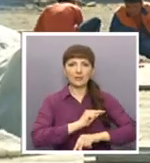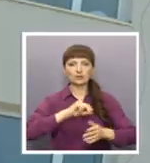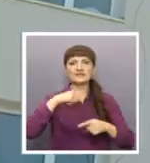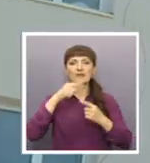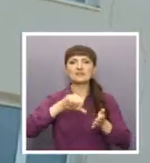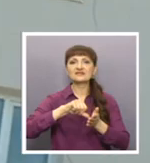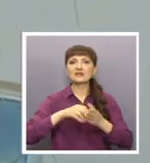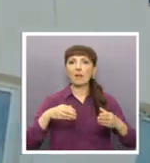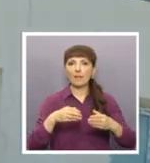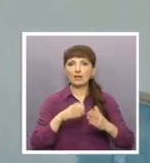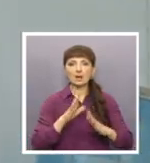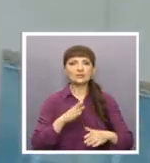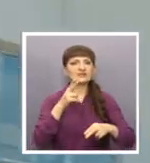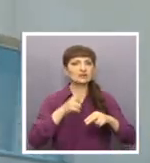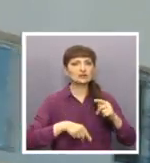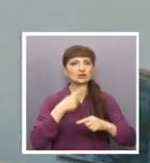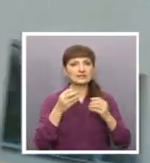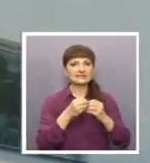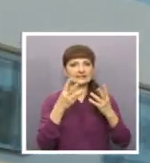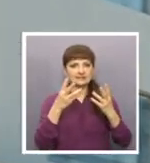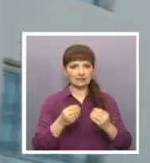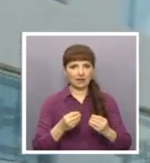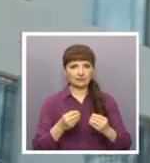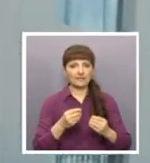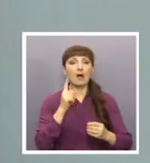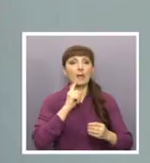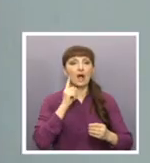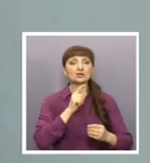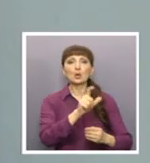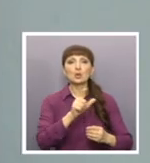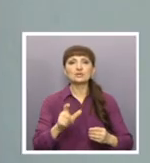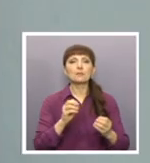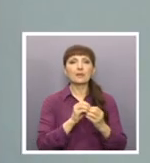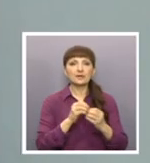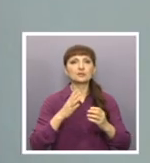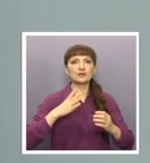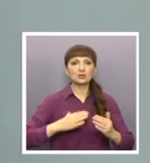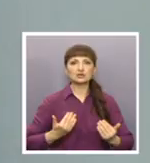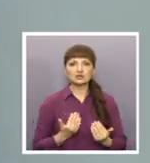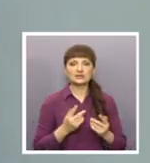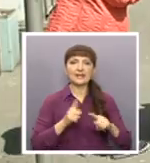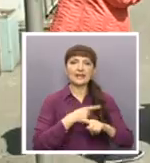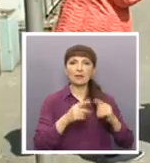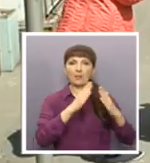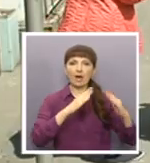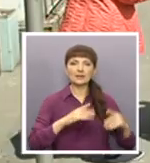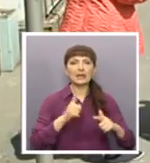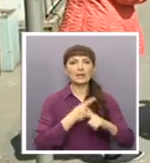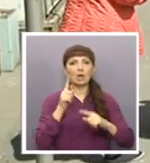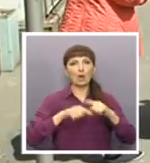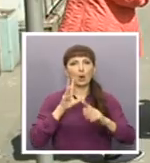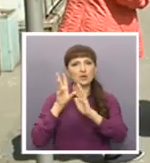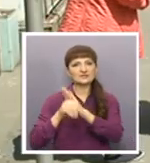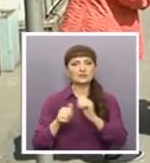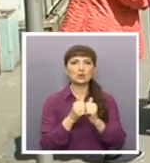представителей стройкомпании, будут завершены через 10 дней максимум. Пока же погорельцам по-прежнему придется жить или в палатках, либо у родственников,